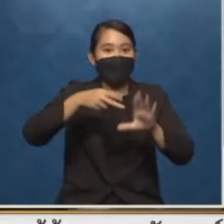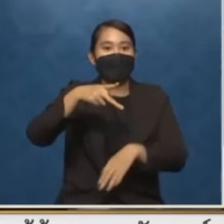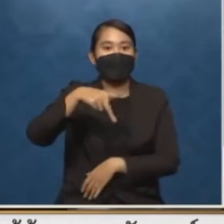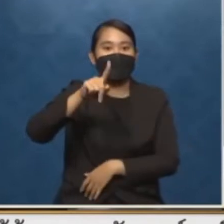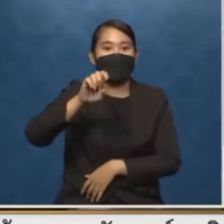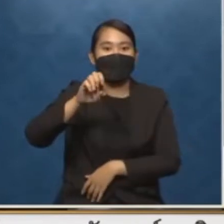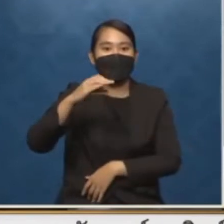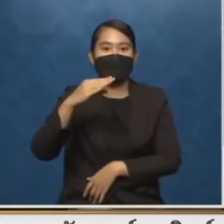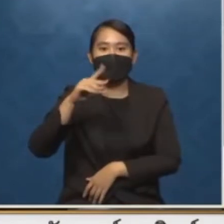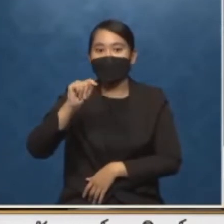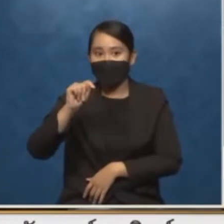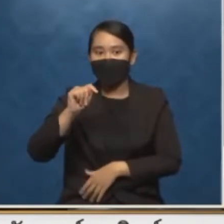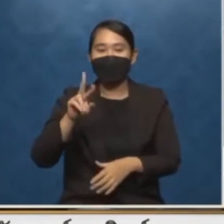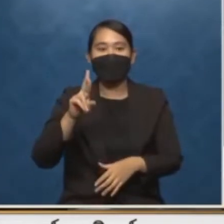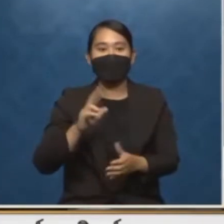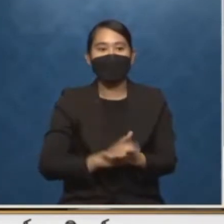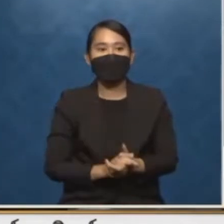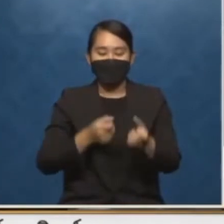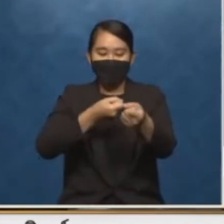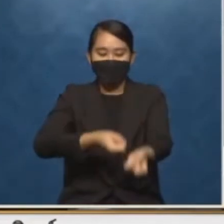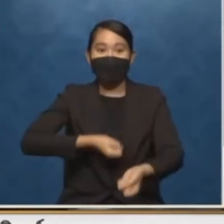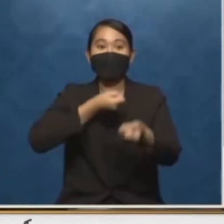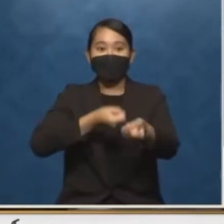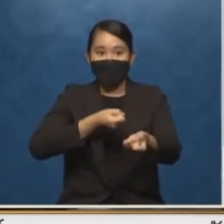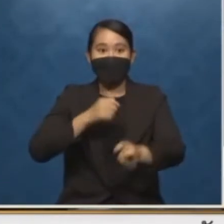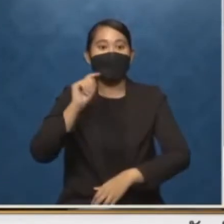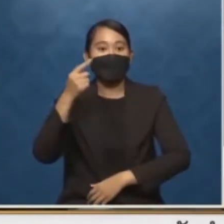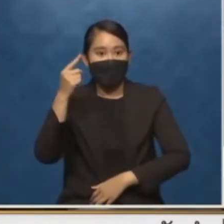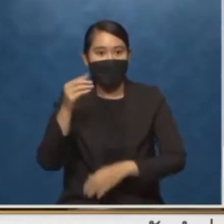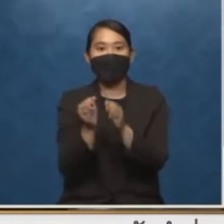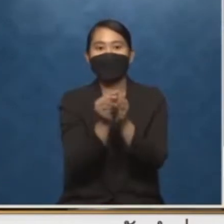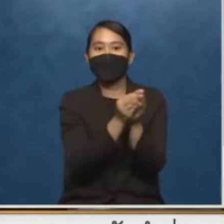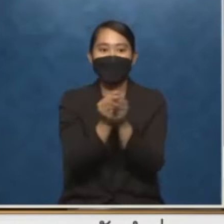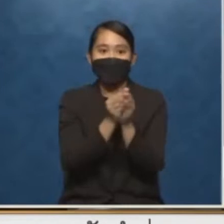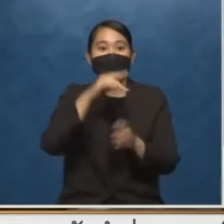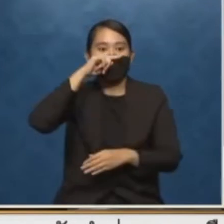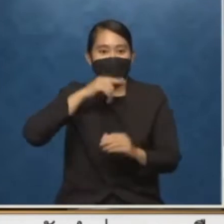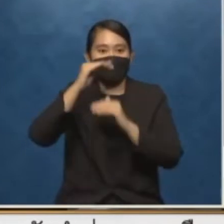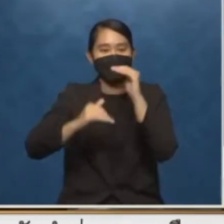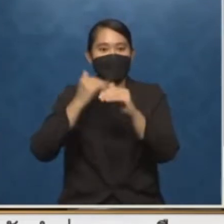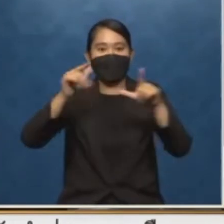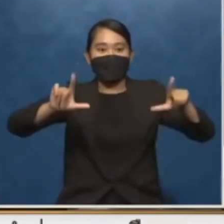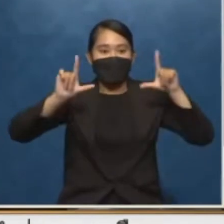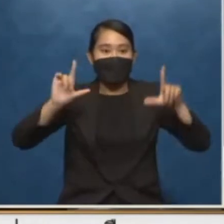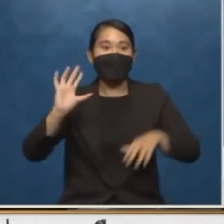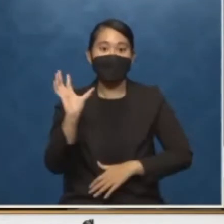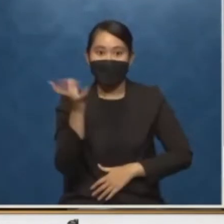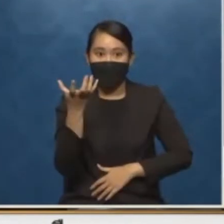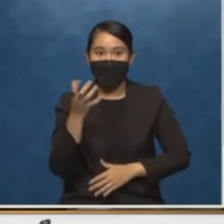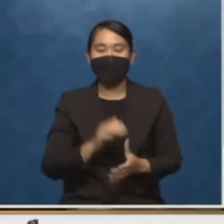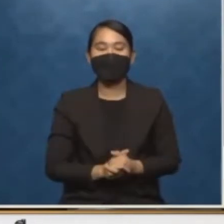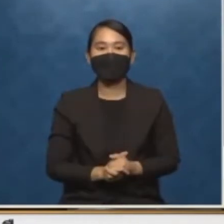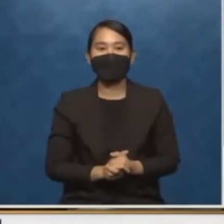ร้างเกษตรรุ่นใหม่ครัวไทยสู่ครัวโลกพลังงานทดแทนโล